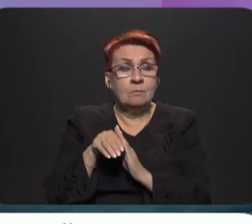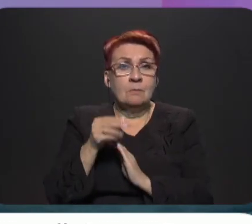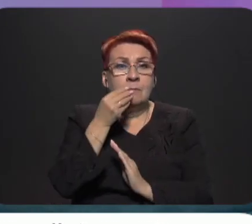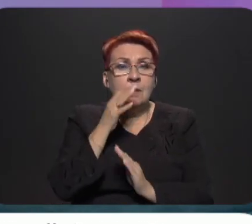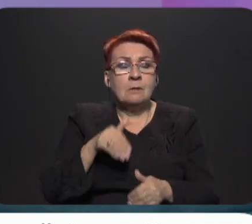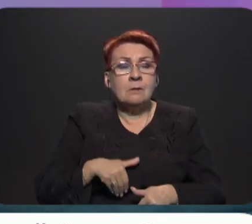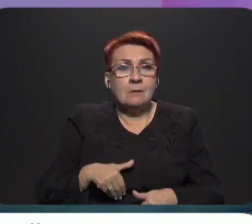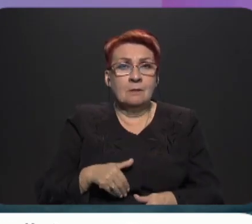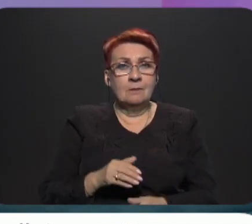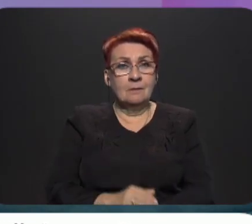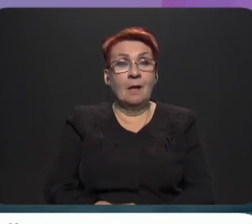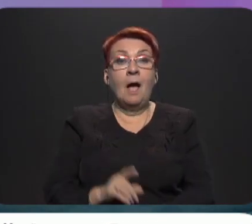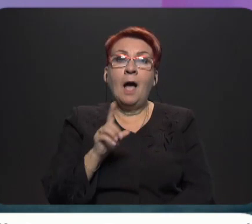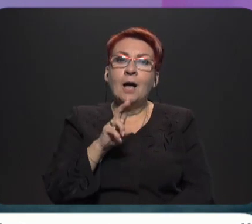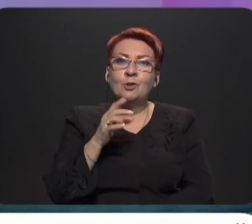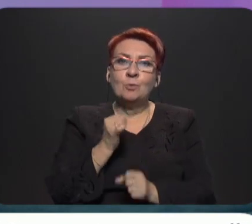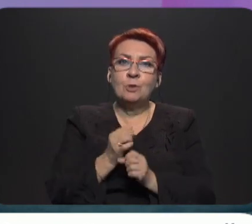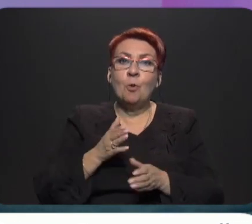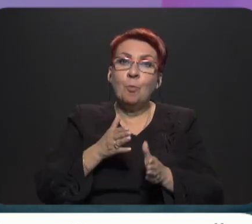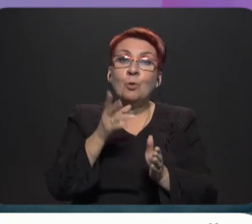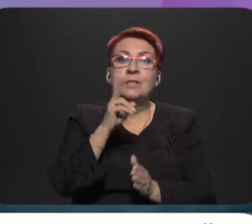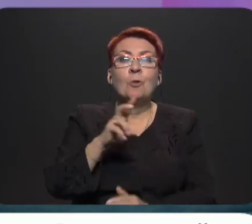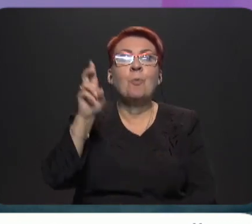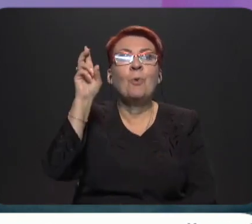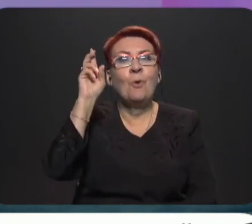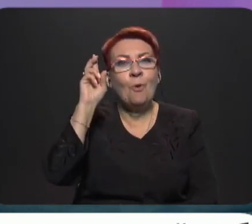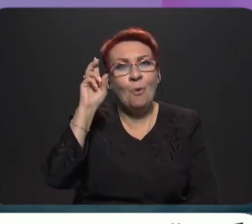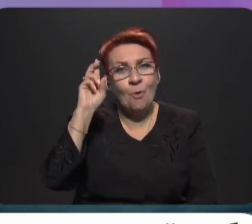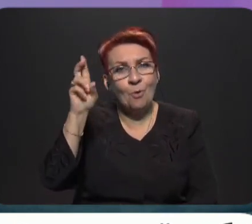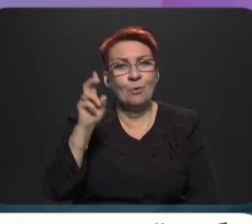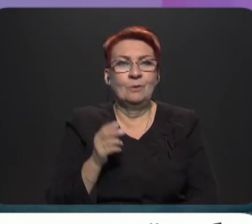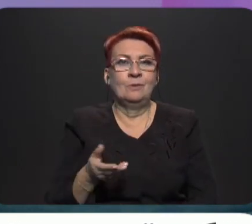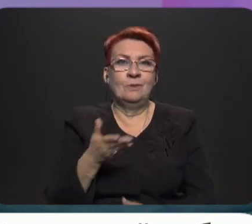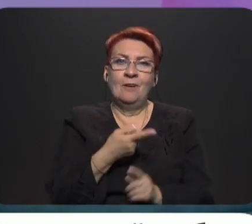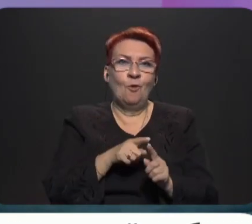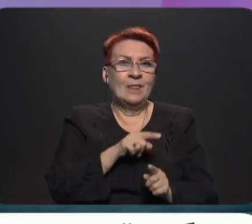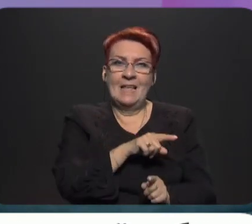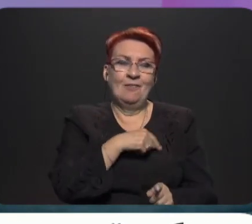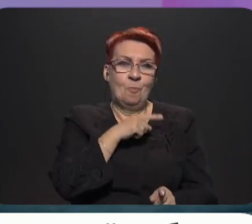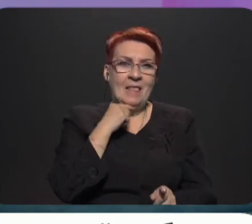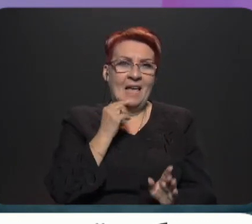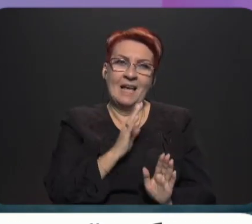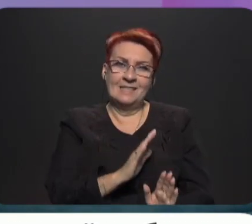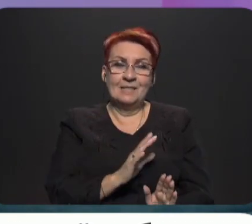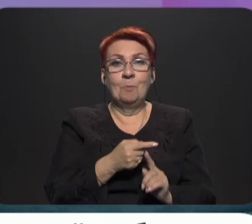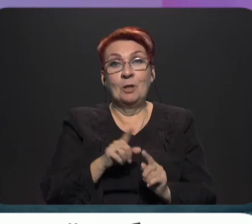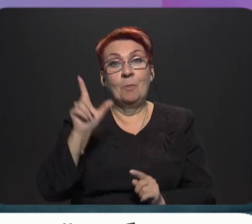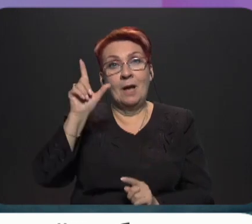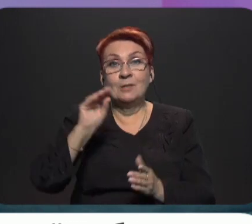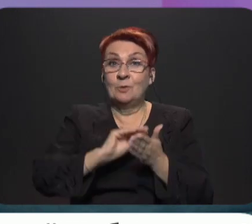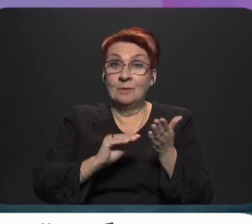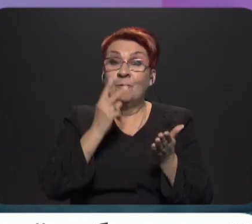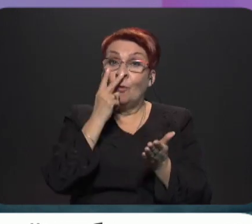чтобы сделать путь к Богу, нам уже этого не хочется. И поэтому Господь говорит, а